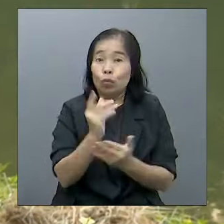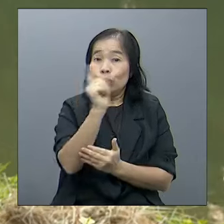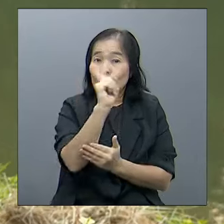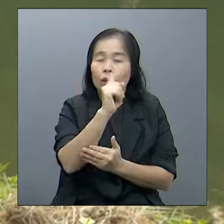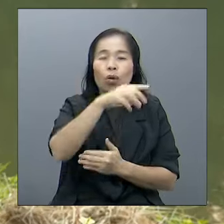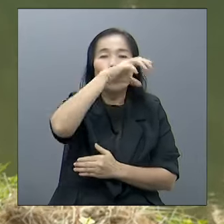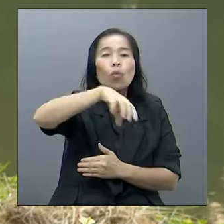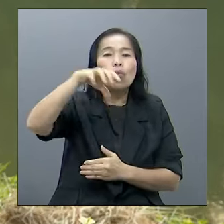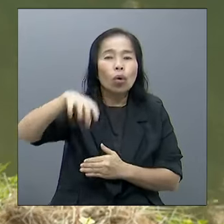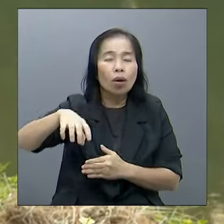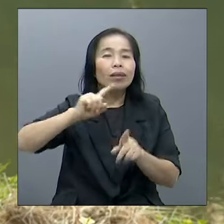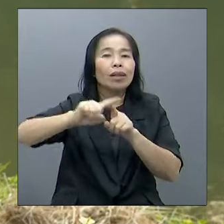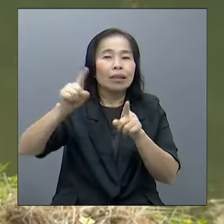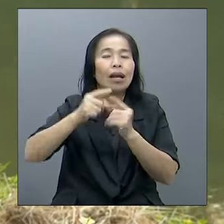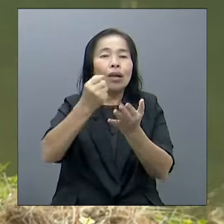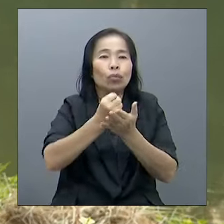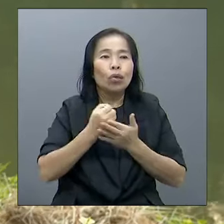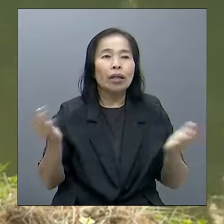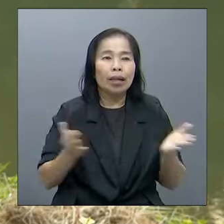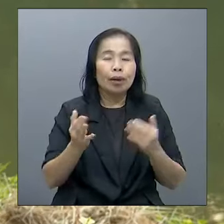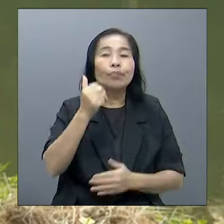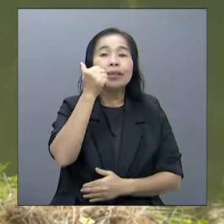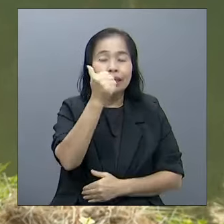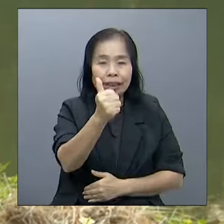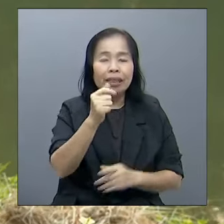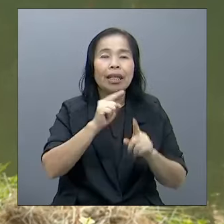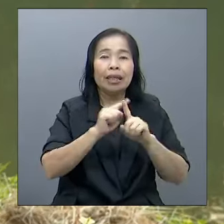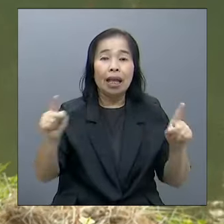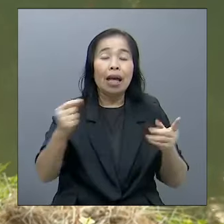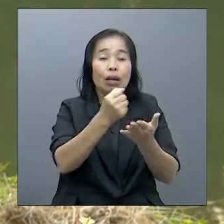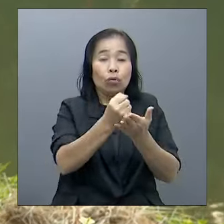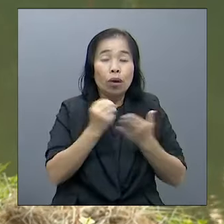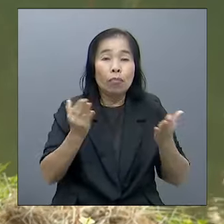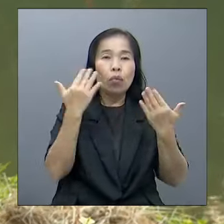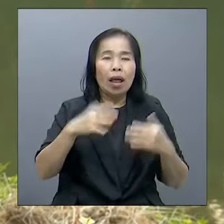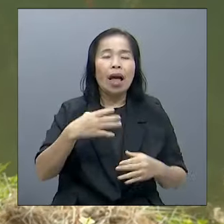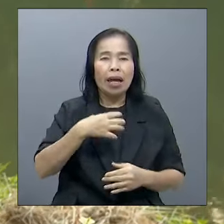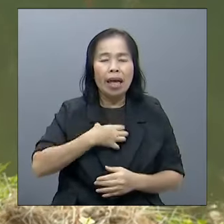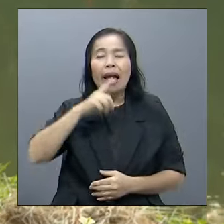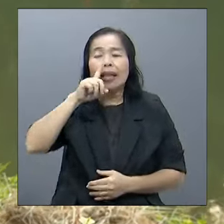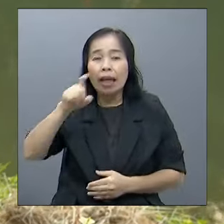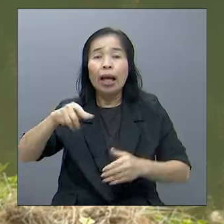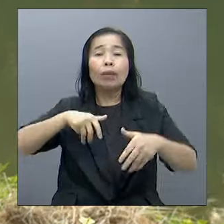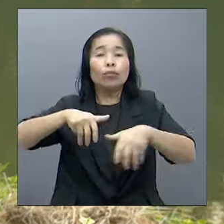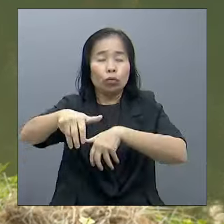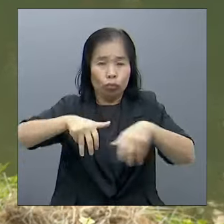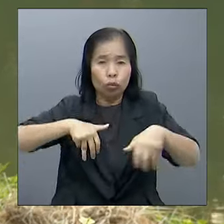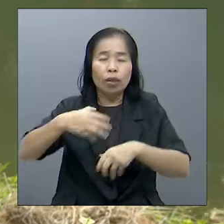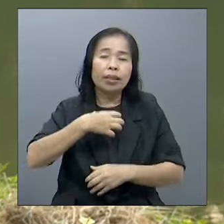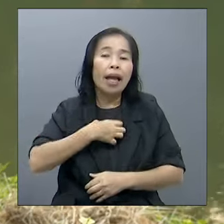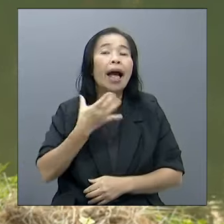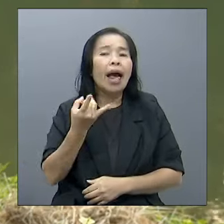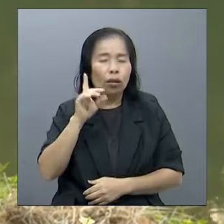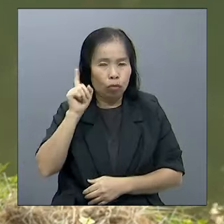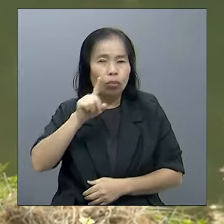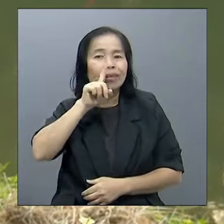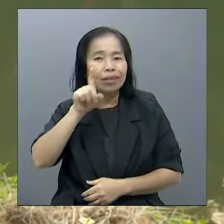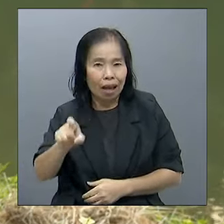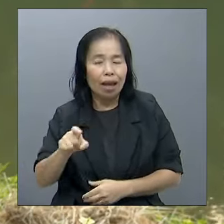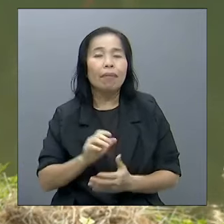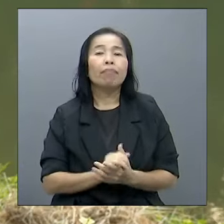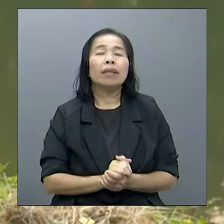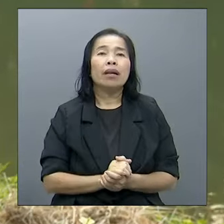รอะไรเนี้ยก็เป็นสิ่งที่ดีมากแต่ว่าเวลาที่เข้ามาสนับสนุนแล้วเนี่ยเราก็อยากถามคนในชุมชนเนี่ยค่ะเป็นหลักว่าเขาอยากได้อะไรไหมอาจจะเป็นในเรื่อง